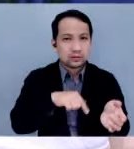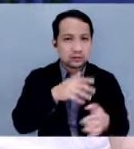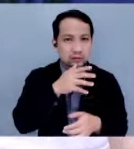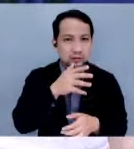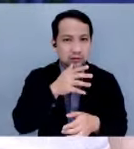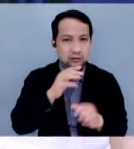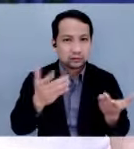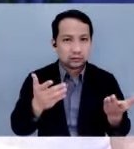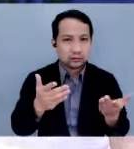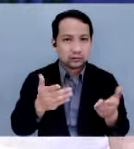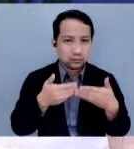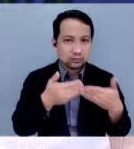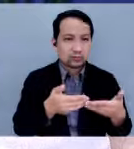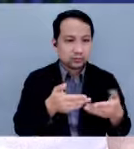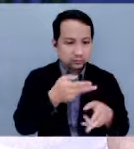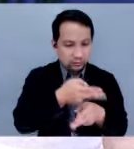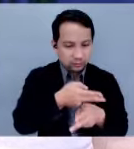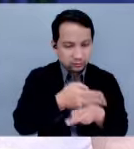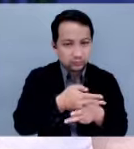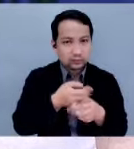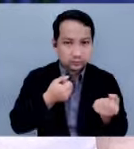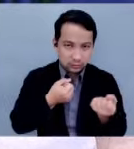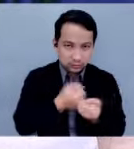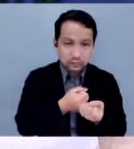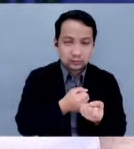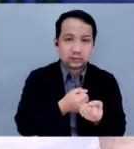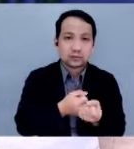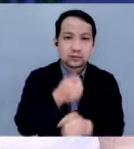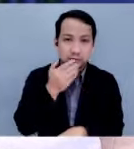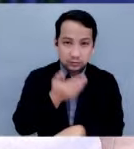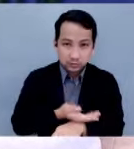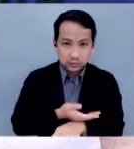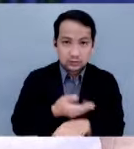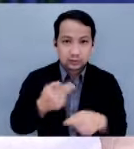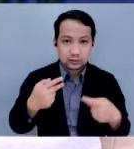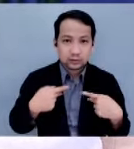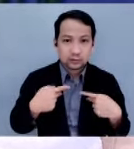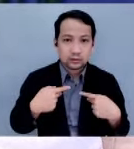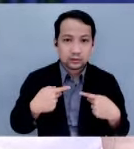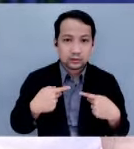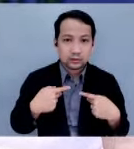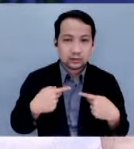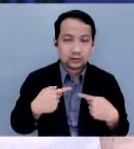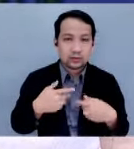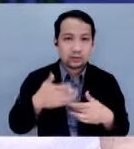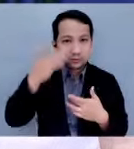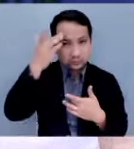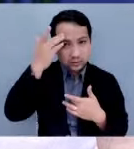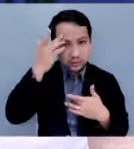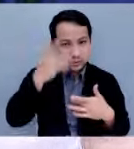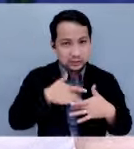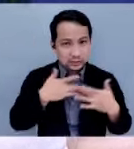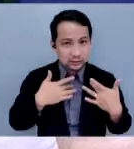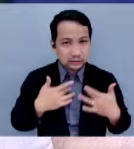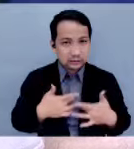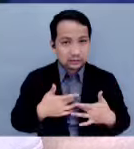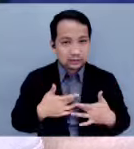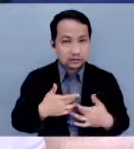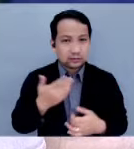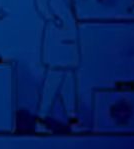sawang inaalagaan at sinusuportahan ang kanyang anak na may congenital heart disease. Ang buong kwento, alamin sa sabi ni